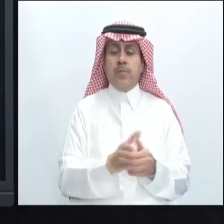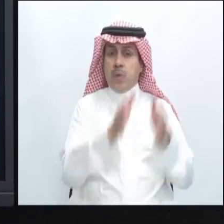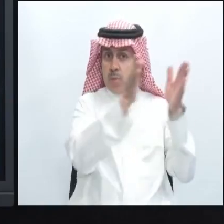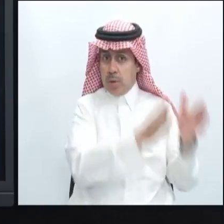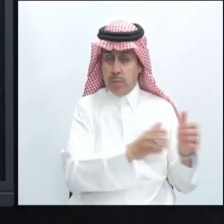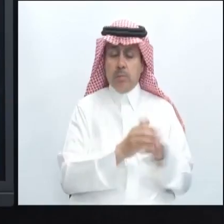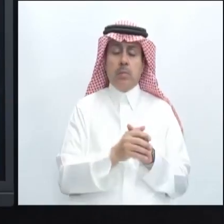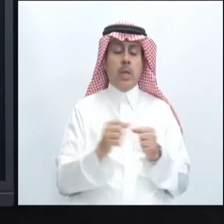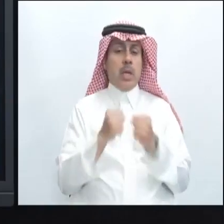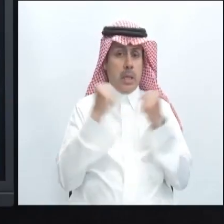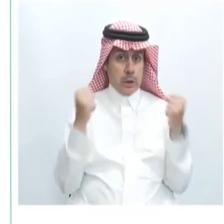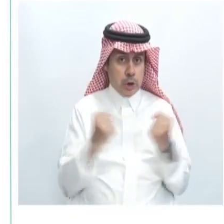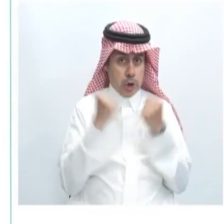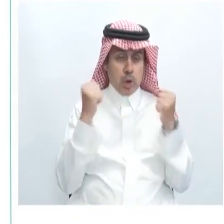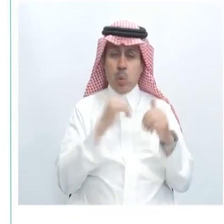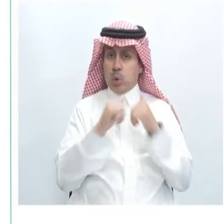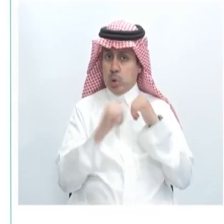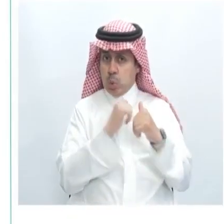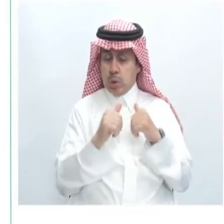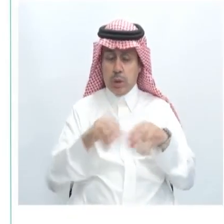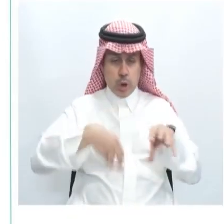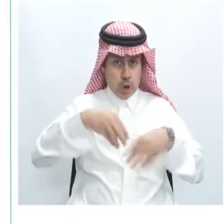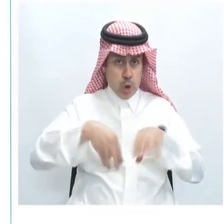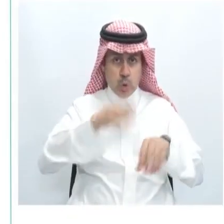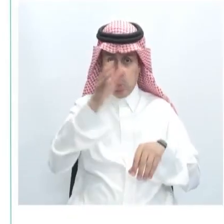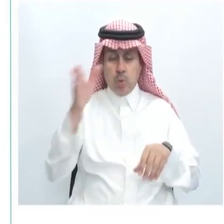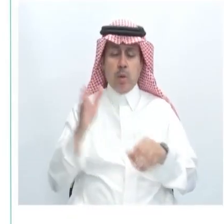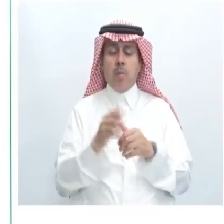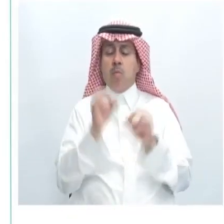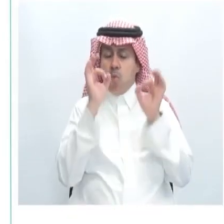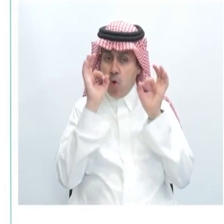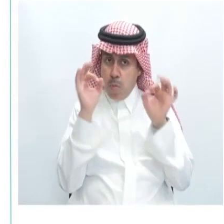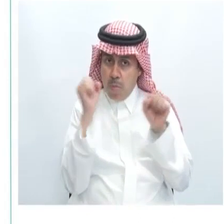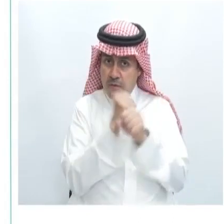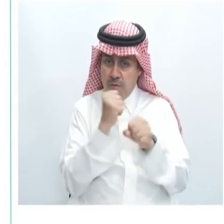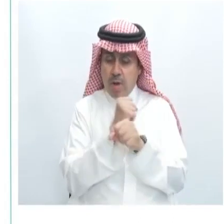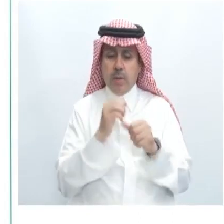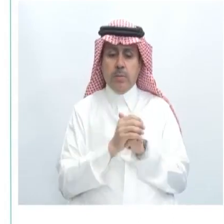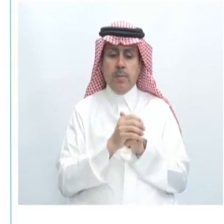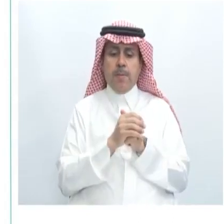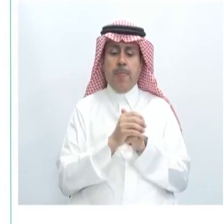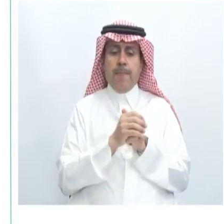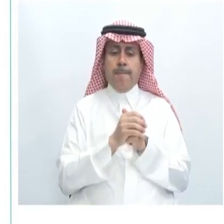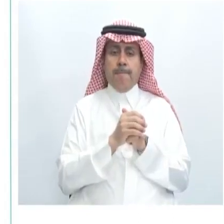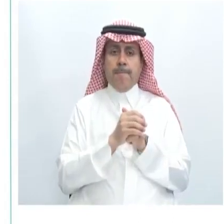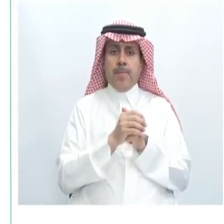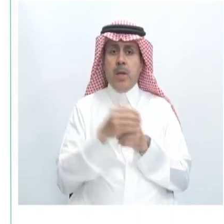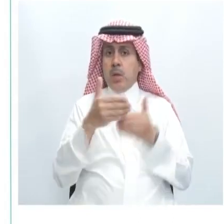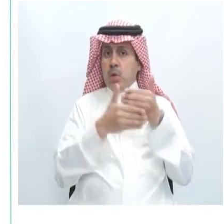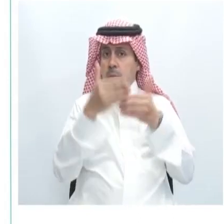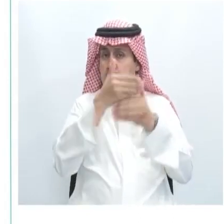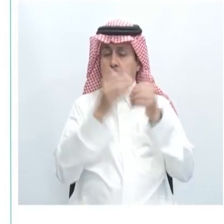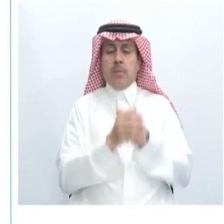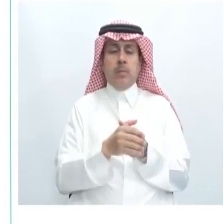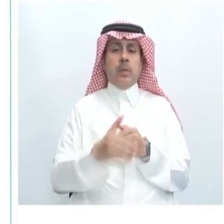الانشطه او الاستراتيجيات التسويقيه لا بد ان تكون فعاله وحينما نود ان تكون فعاله لابد ان تبنى